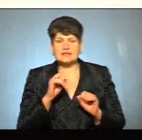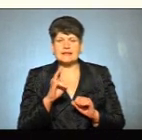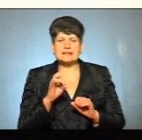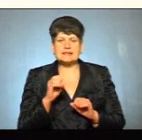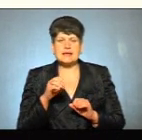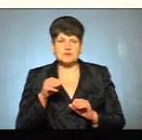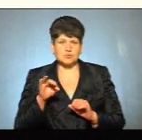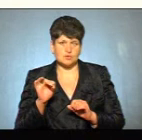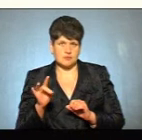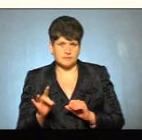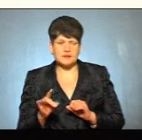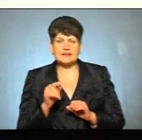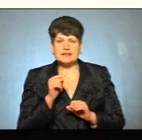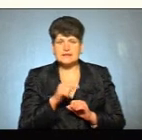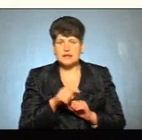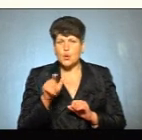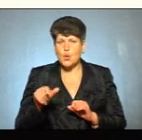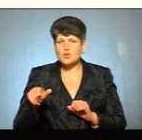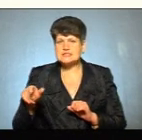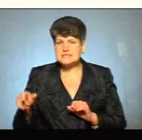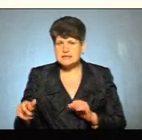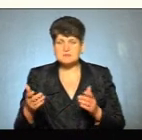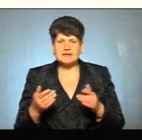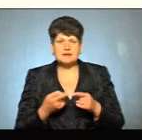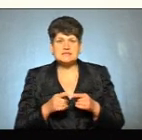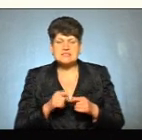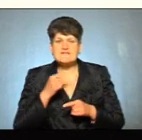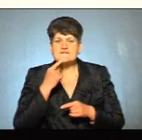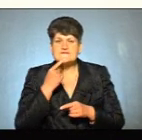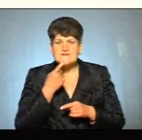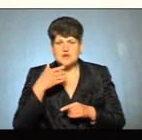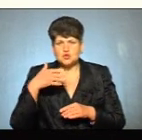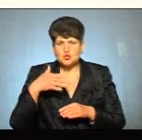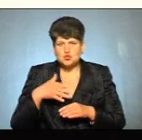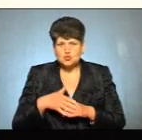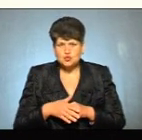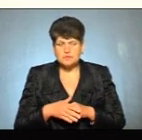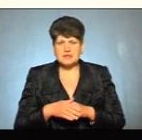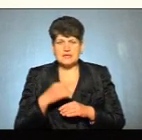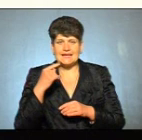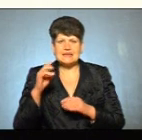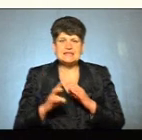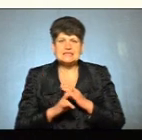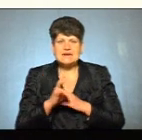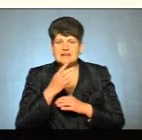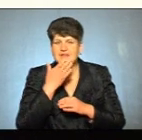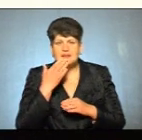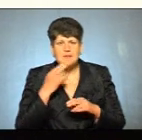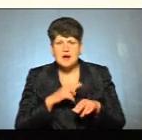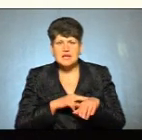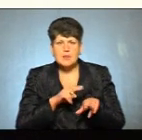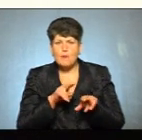що для тих осіб, яким це важко зрозуміти. І церква не має поліції, не